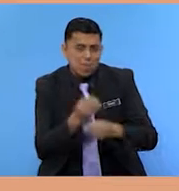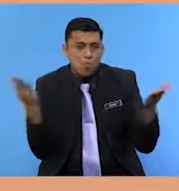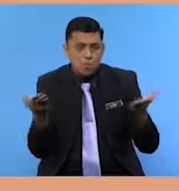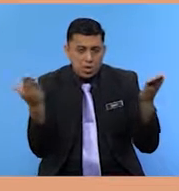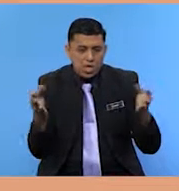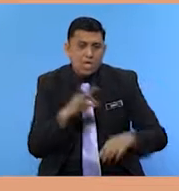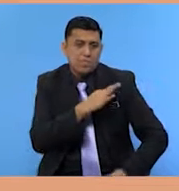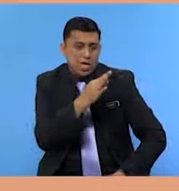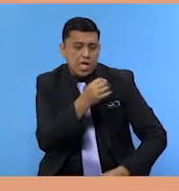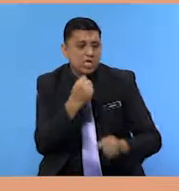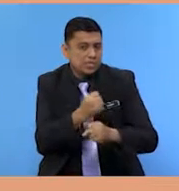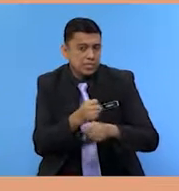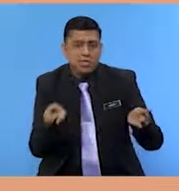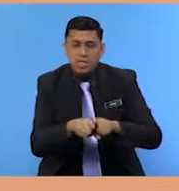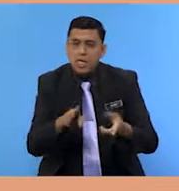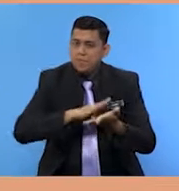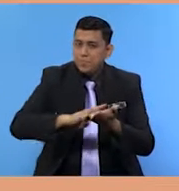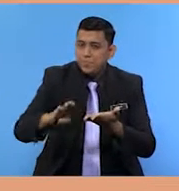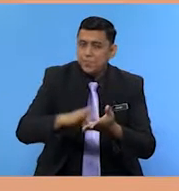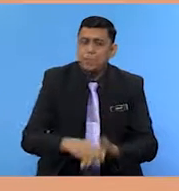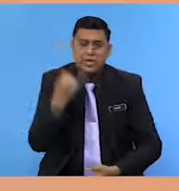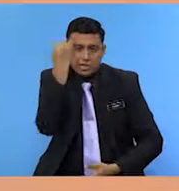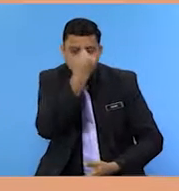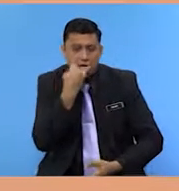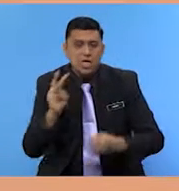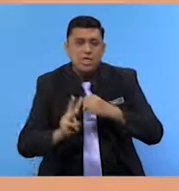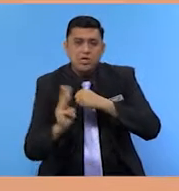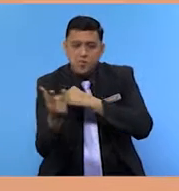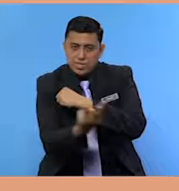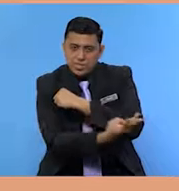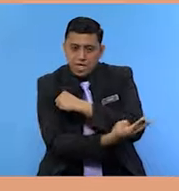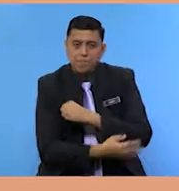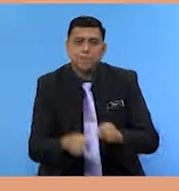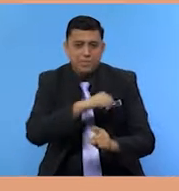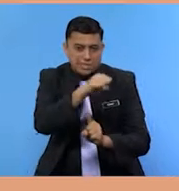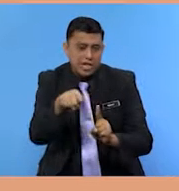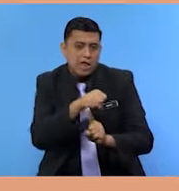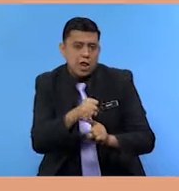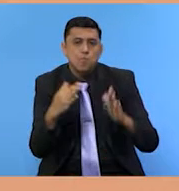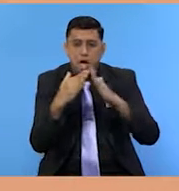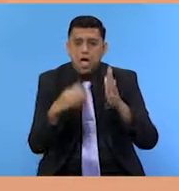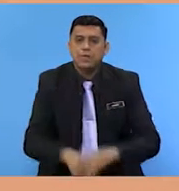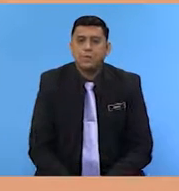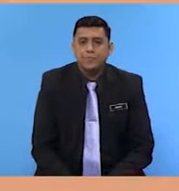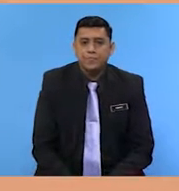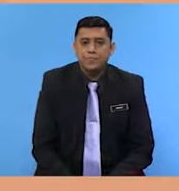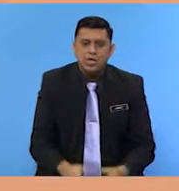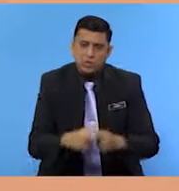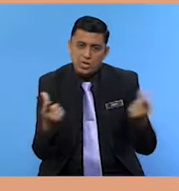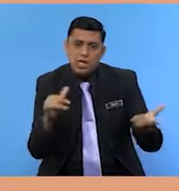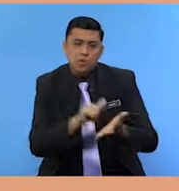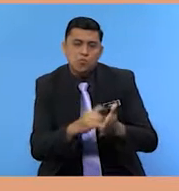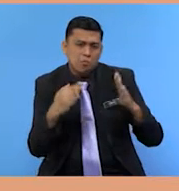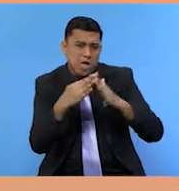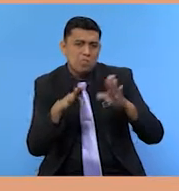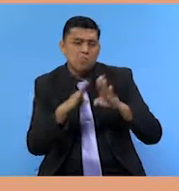semangat bekerjasama untuk membersihkan dan mengindahkan kawasan persekitaran tempat kediaman mereka. Selain itu, rumah terbuka